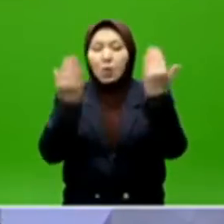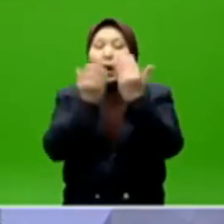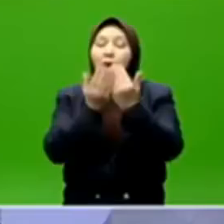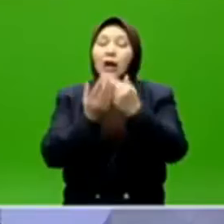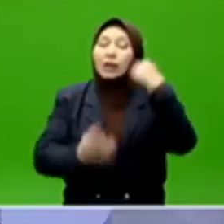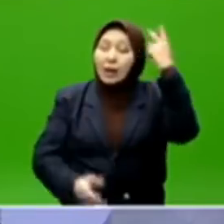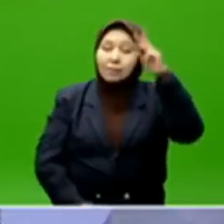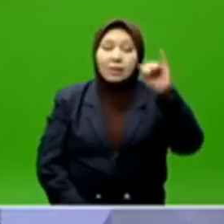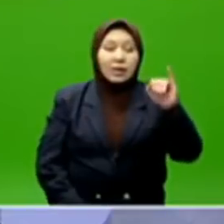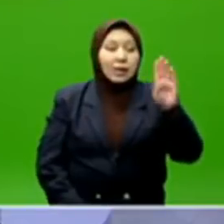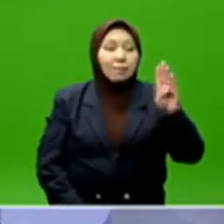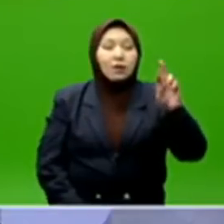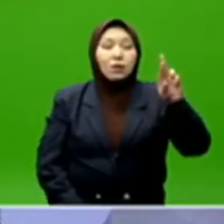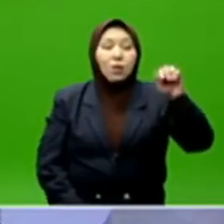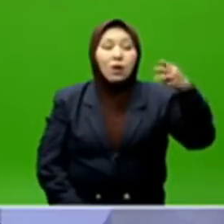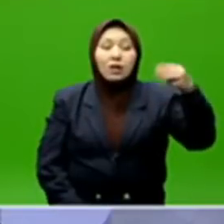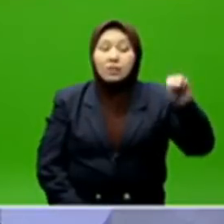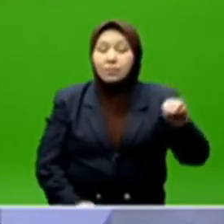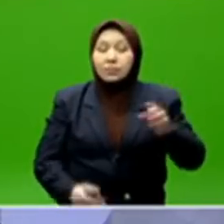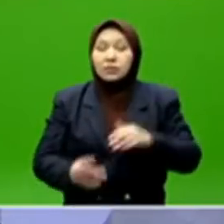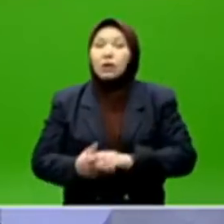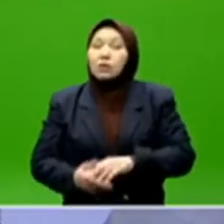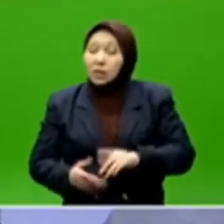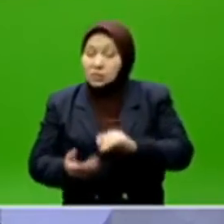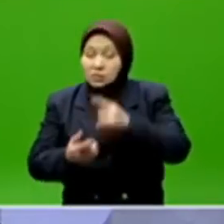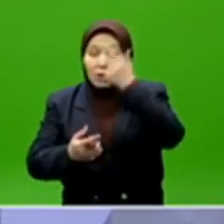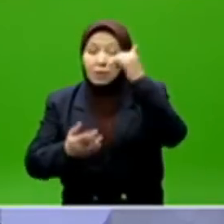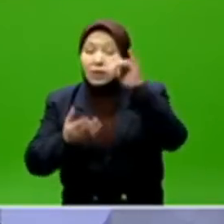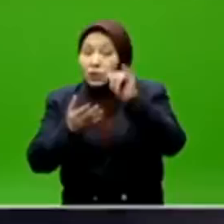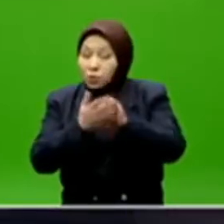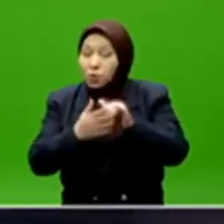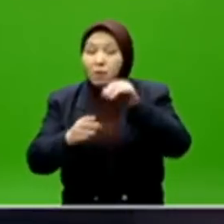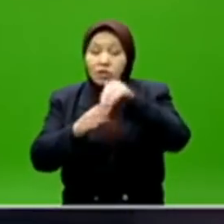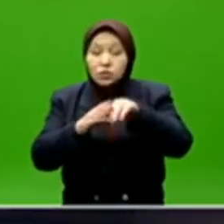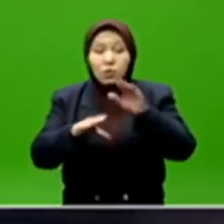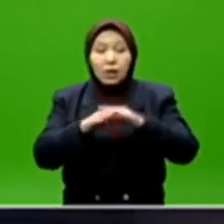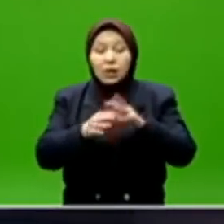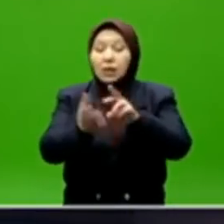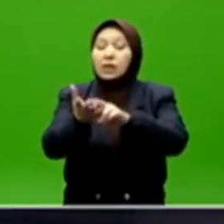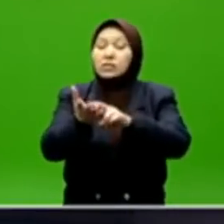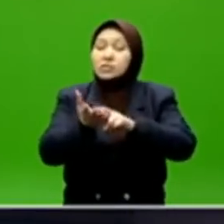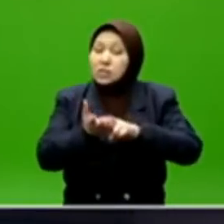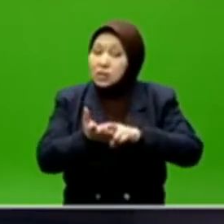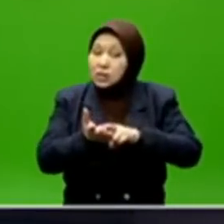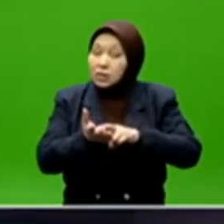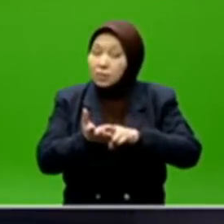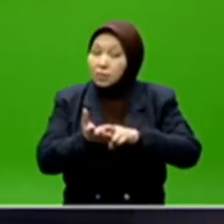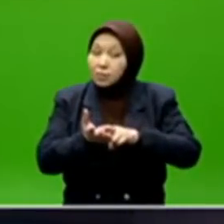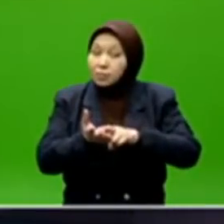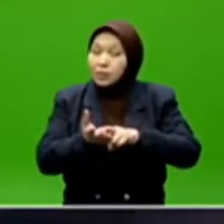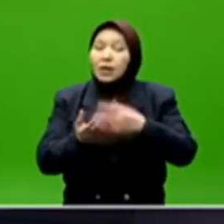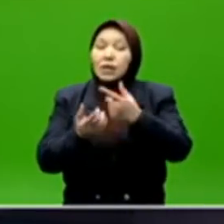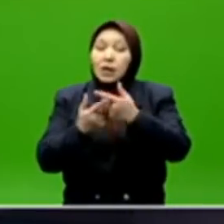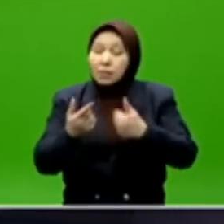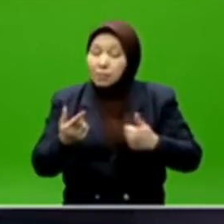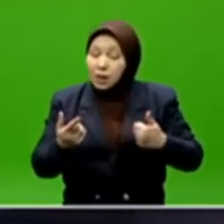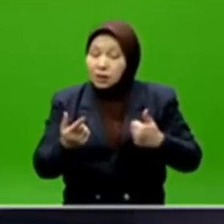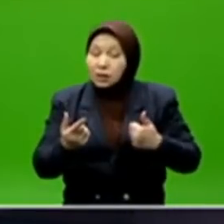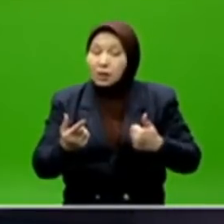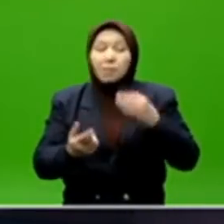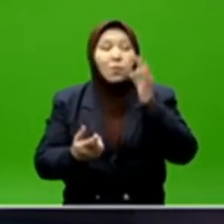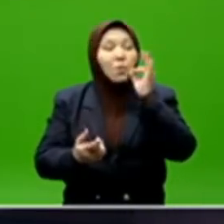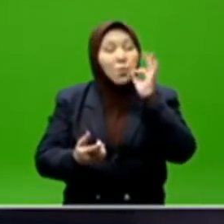salam. Dan kemudian lebih daripada itu, warzuqhum, baru masuk kepada rezeki. Rezeki daripada thamarat,